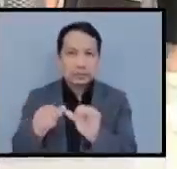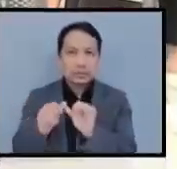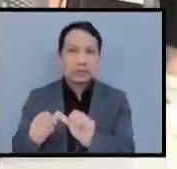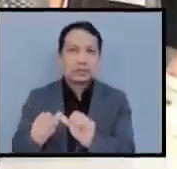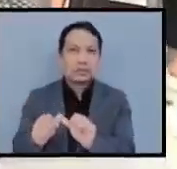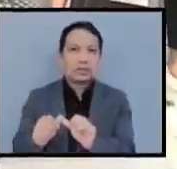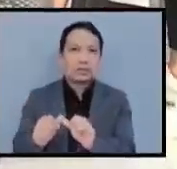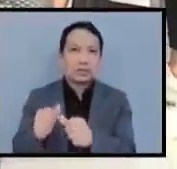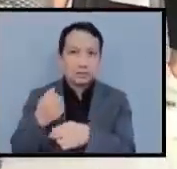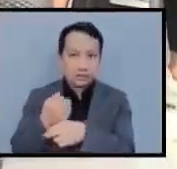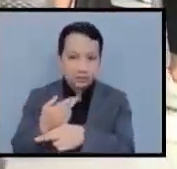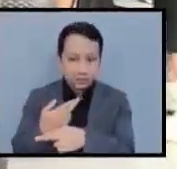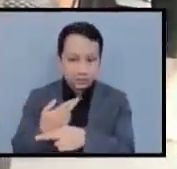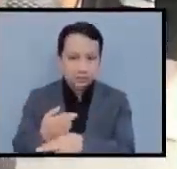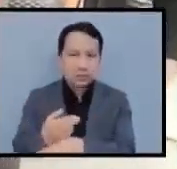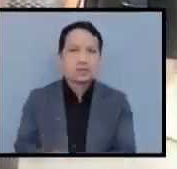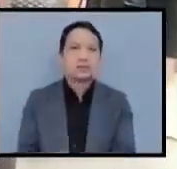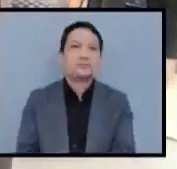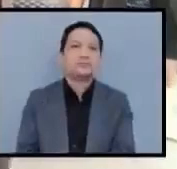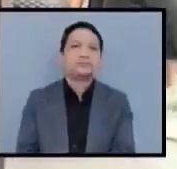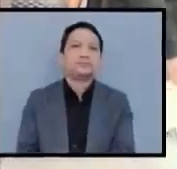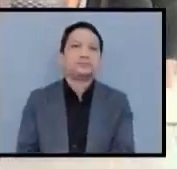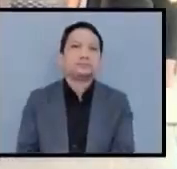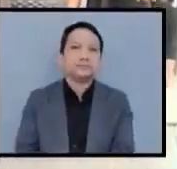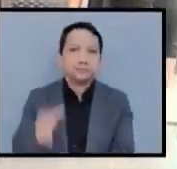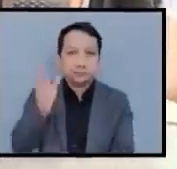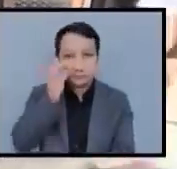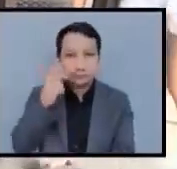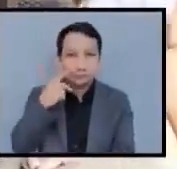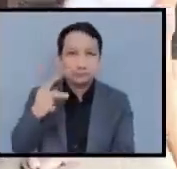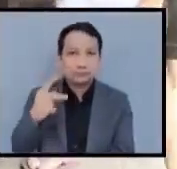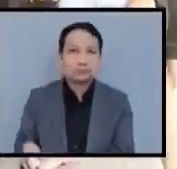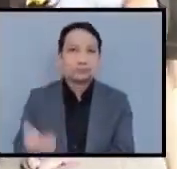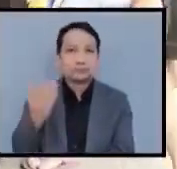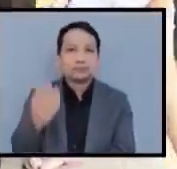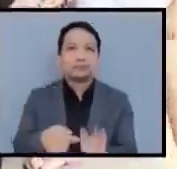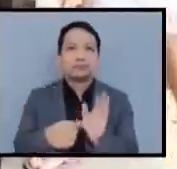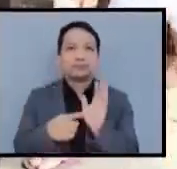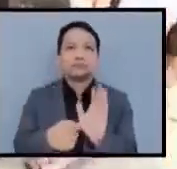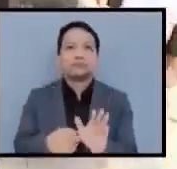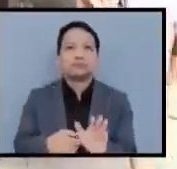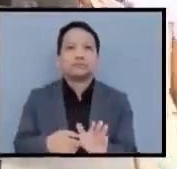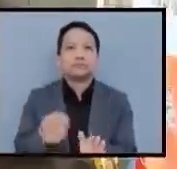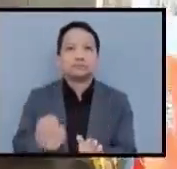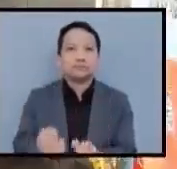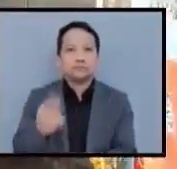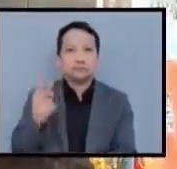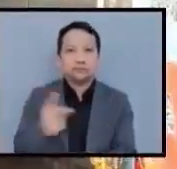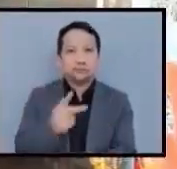pagkukumpuni. Clayzel Pardilia para sa Morning Show ng Bayan, Rise and Shine Pilipinas.